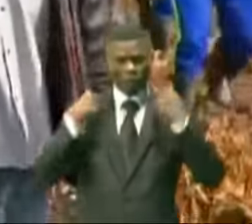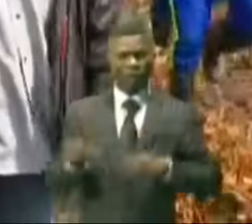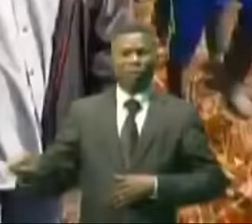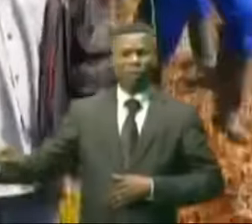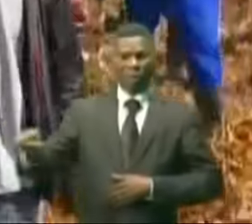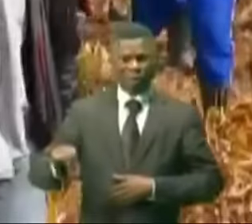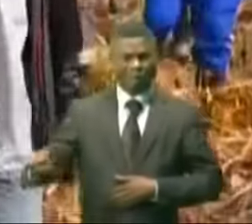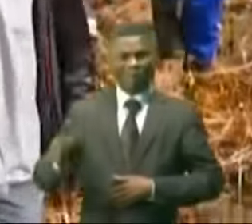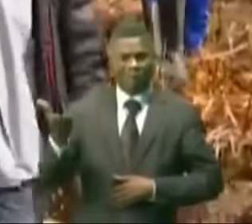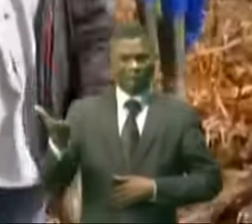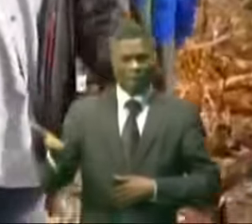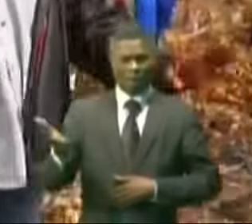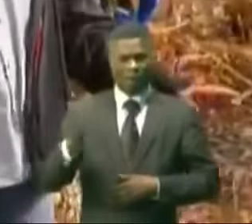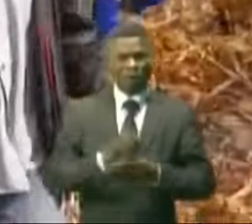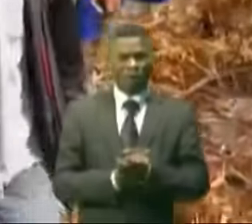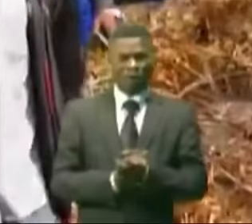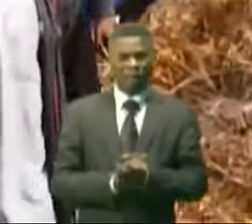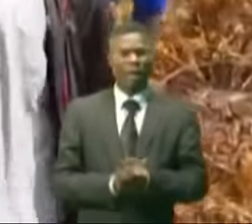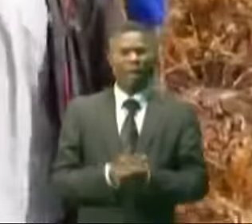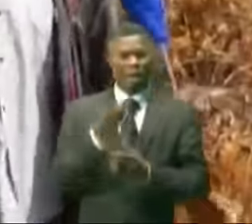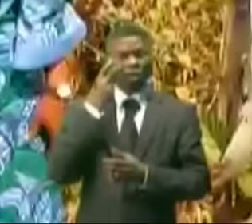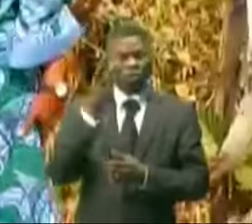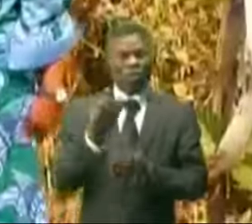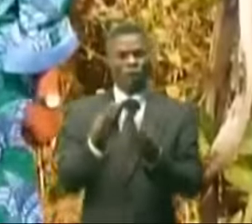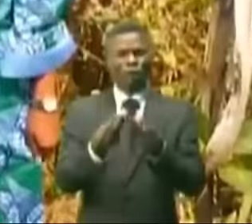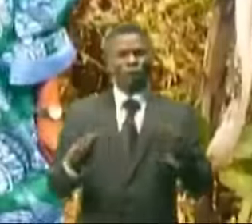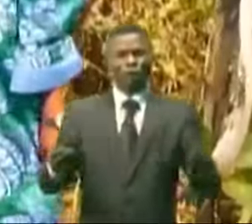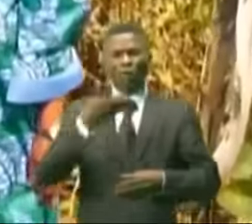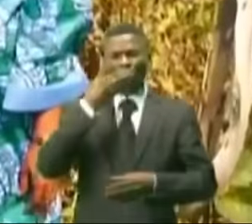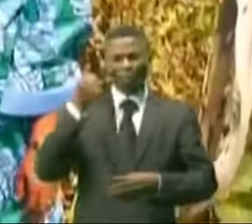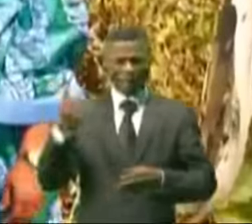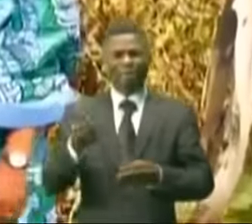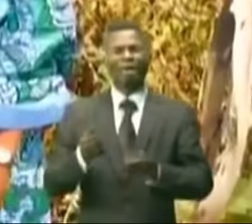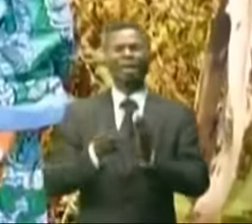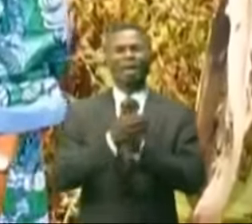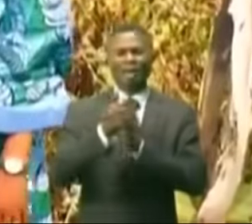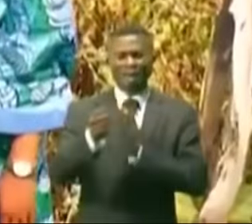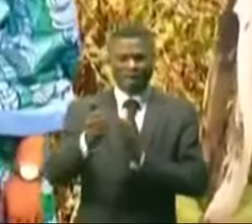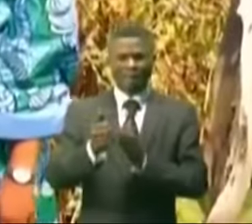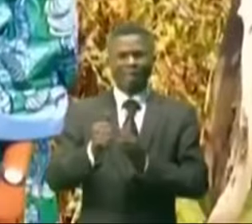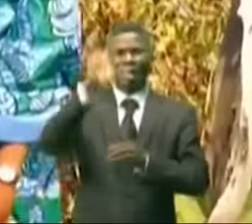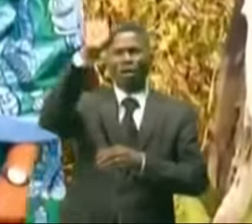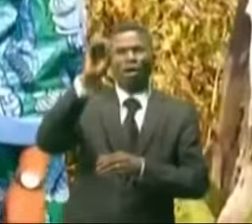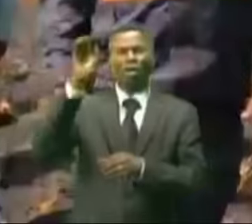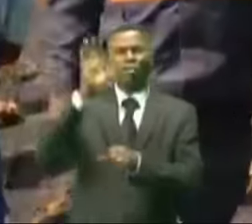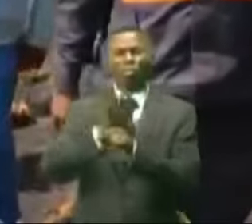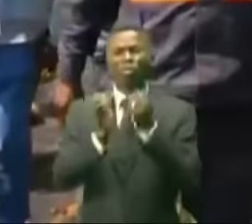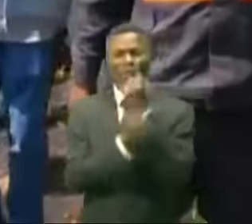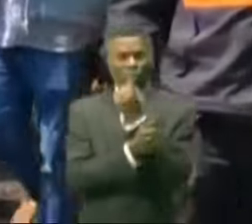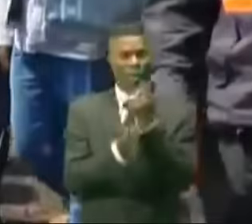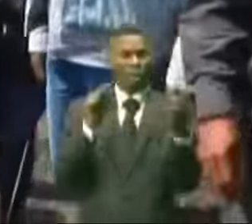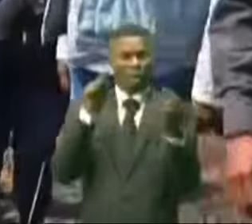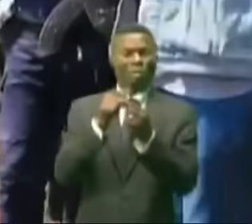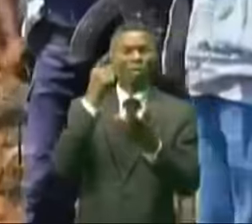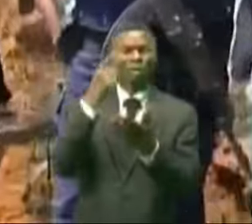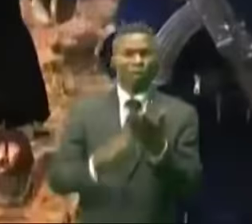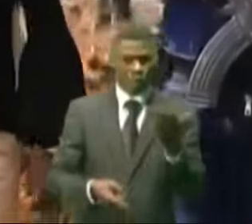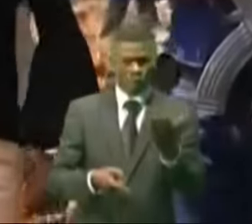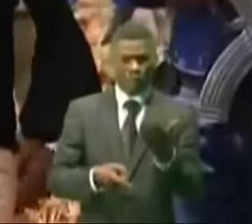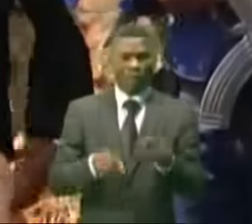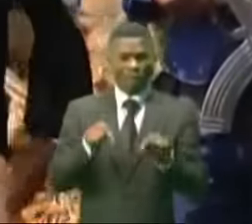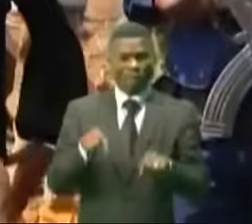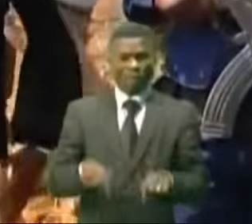s'est dissatisfait du rendement qui a atteint les qualificatifs d'une moisson abondante. L'objectif affiché est